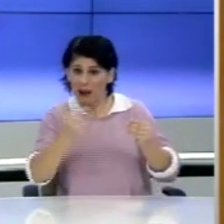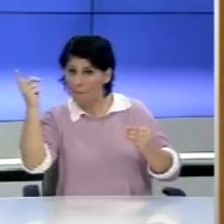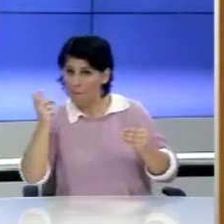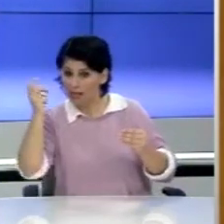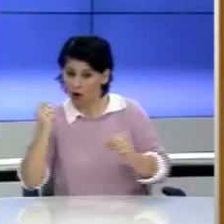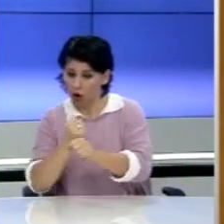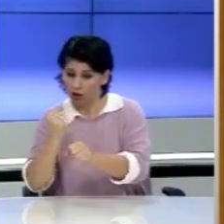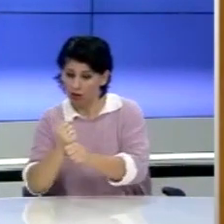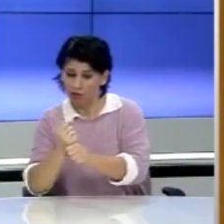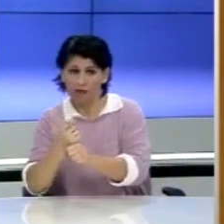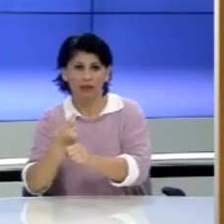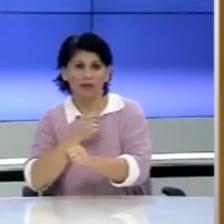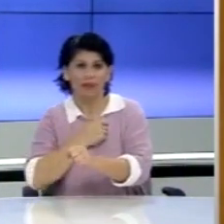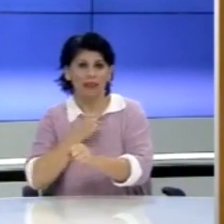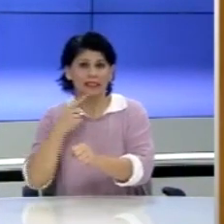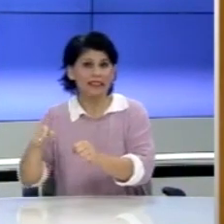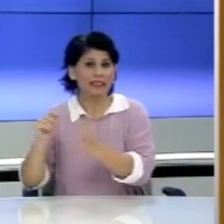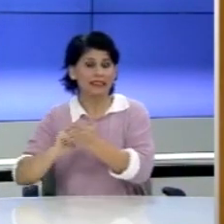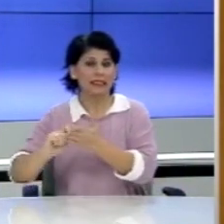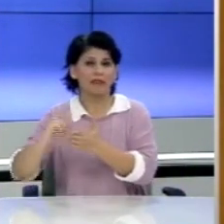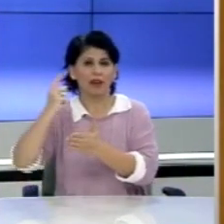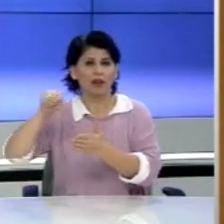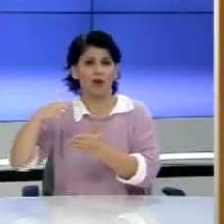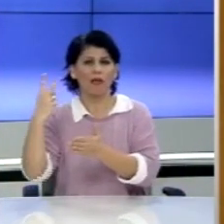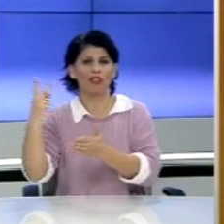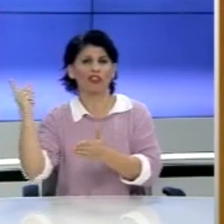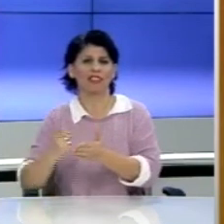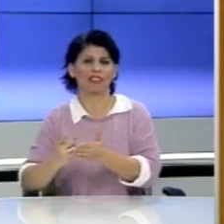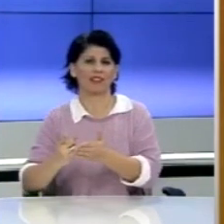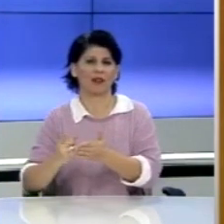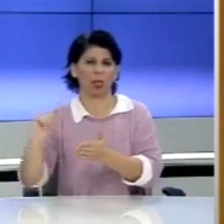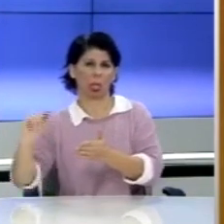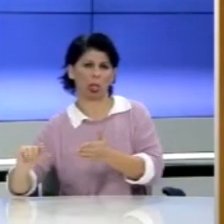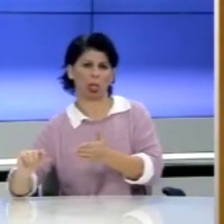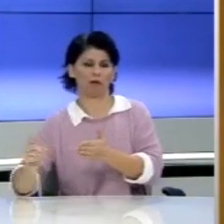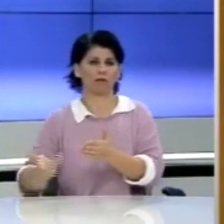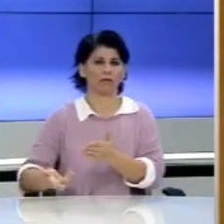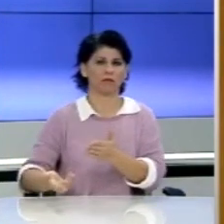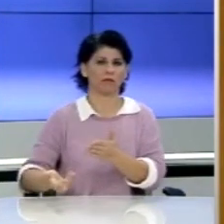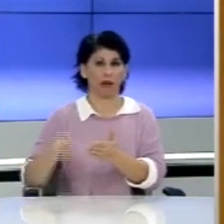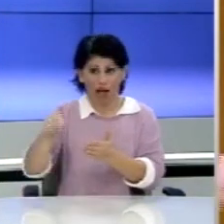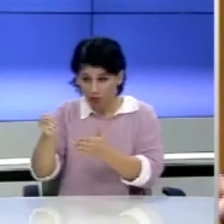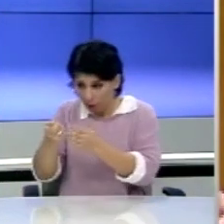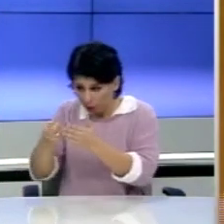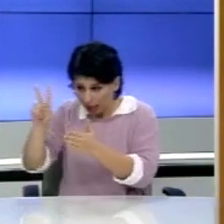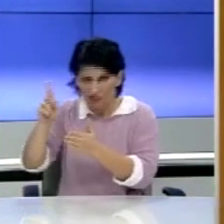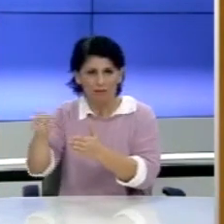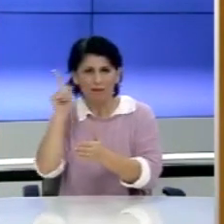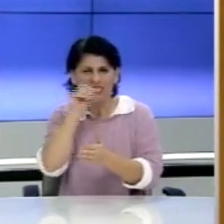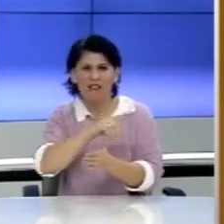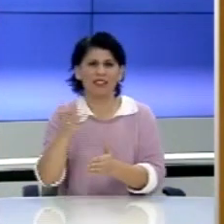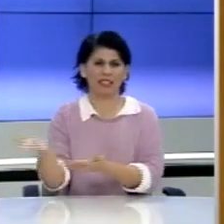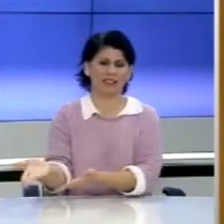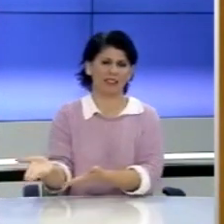μισθούς των εργαζομένων στον προϋπολογισμό? 1,2%. Αλλά και αυτή ακόμα η αύξηση είναι